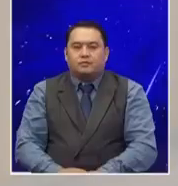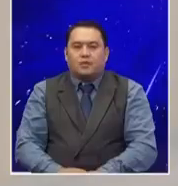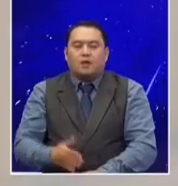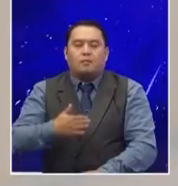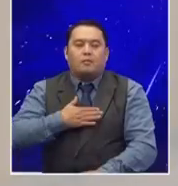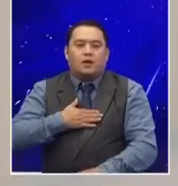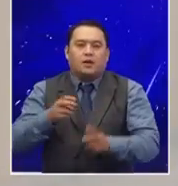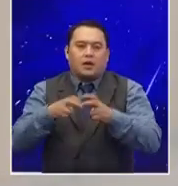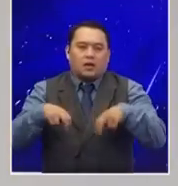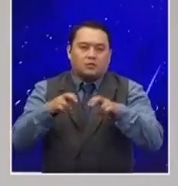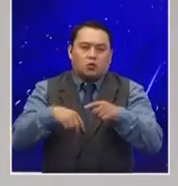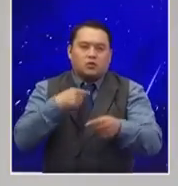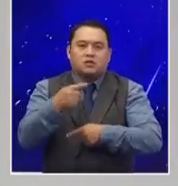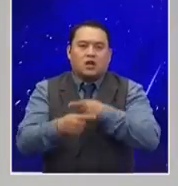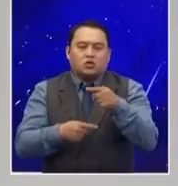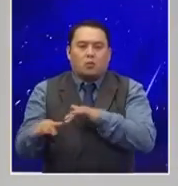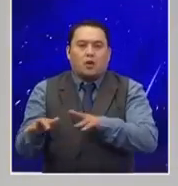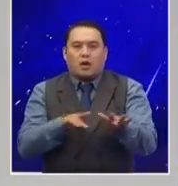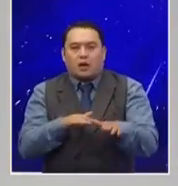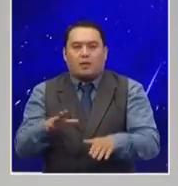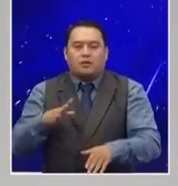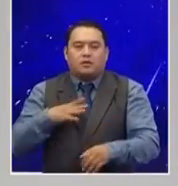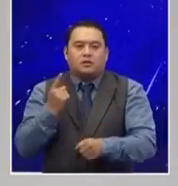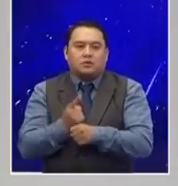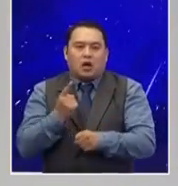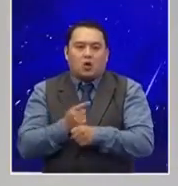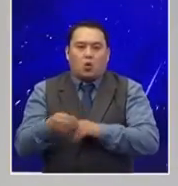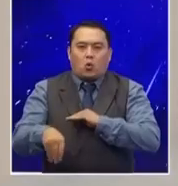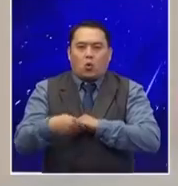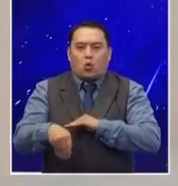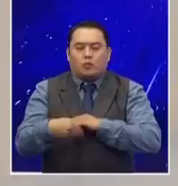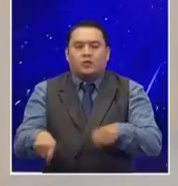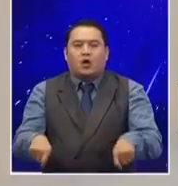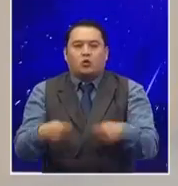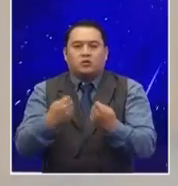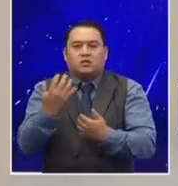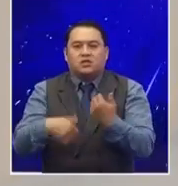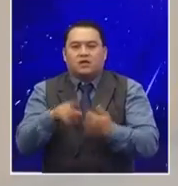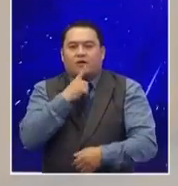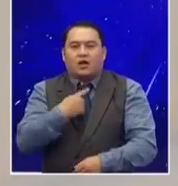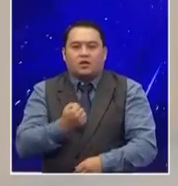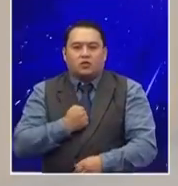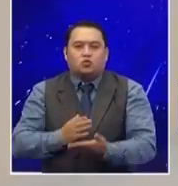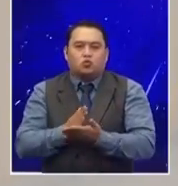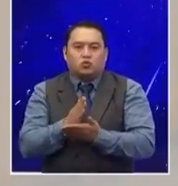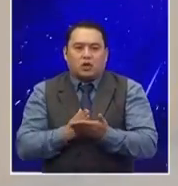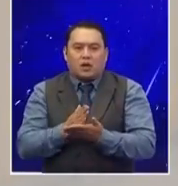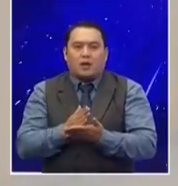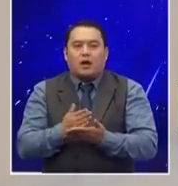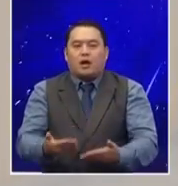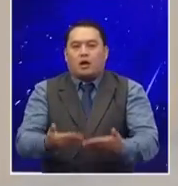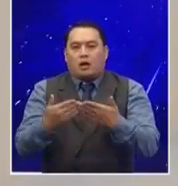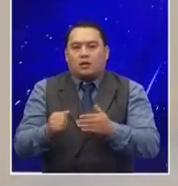рассмотрены следующие мероприятия, как недопущение коррупционных правонарушений среди военнослужащих, также